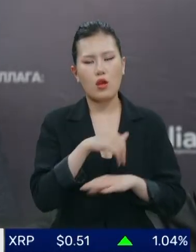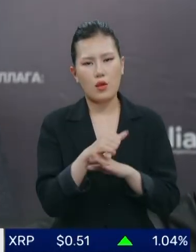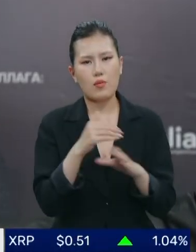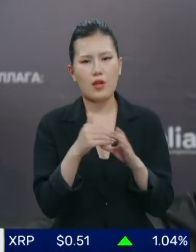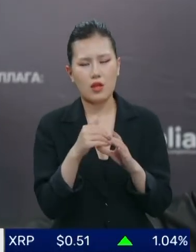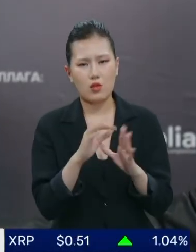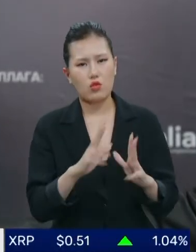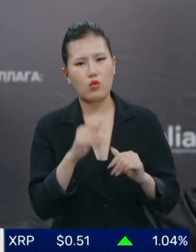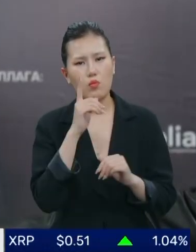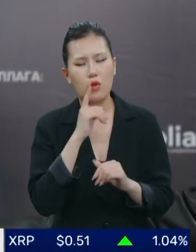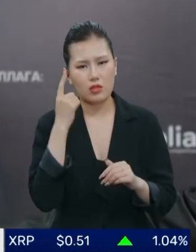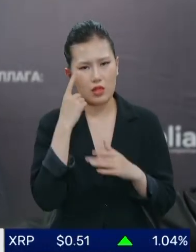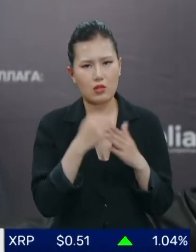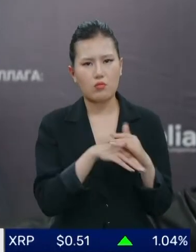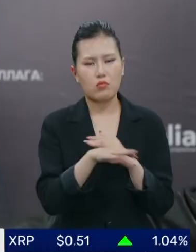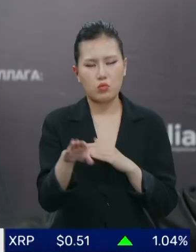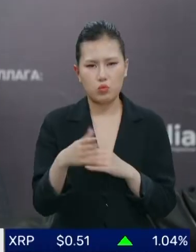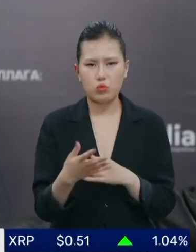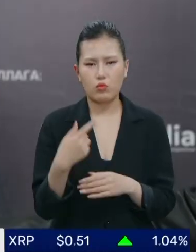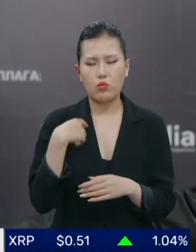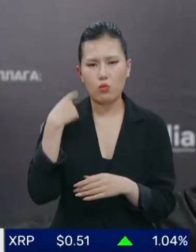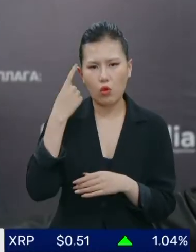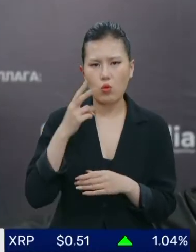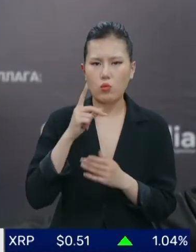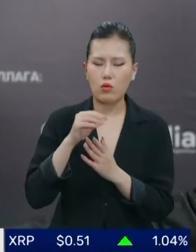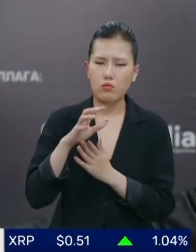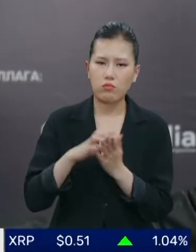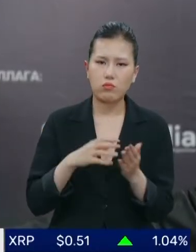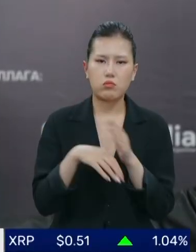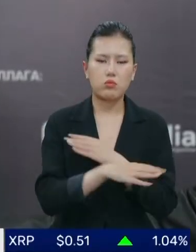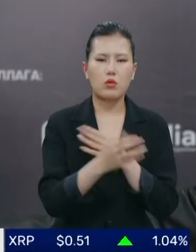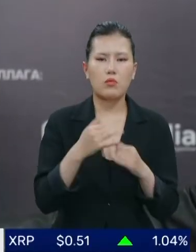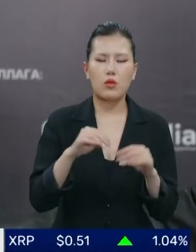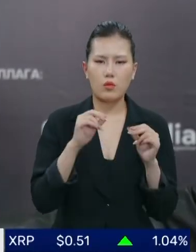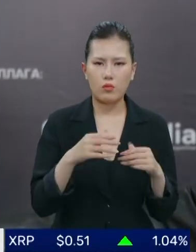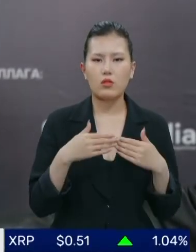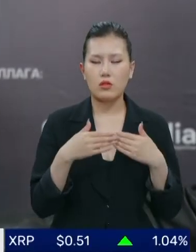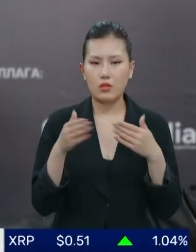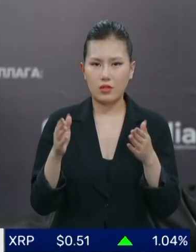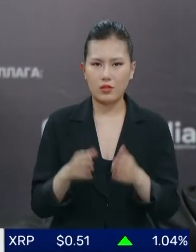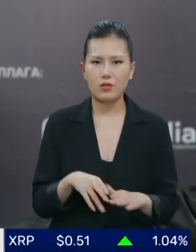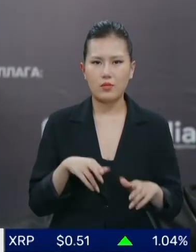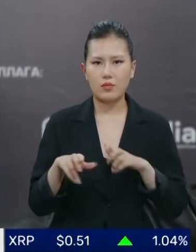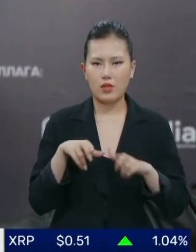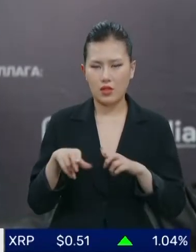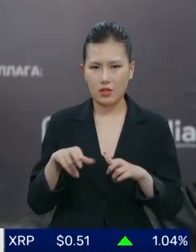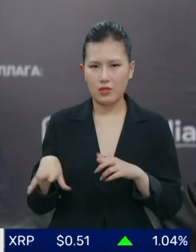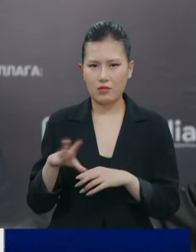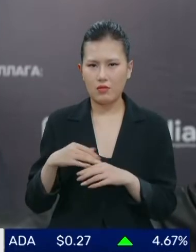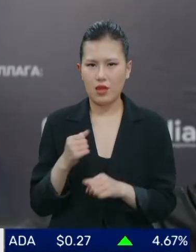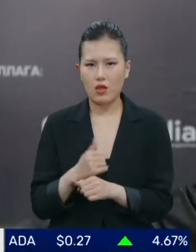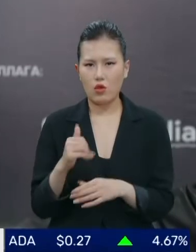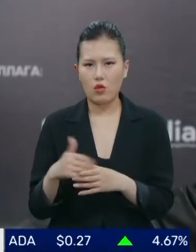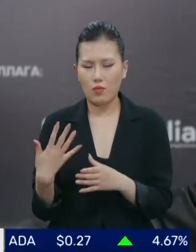болно. Өөрийнхөө үйл бодлыг илэрхийлж болно. Энэ бүхний нээлттэй. За мөн бас эндээс бизнесуд маань ажлын байраа нэмэгдүүлж болно, хөрөнгө